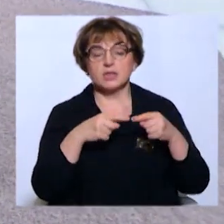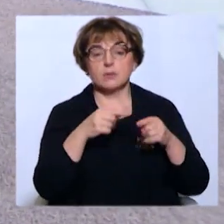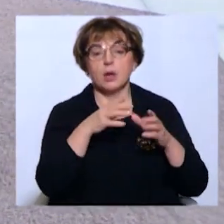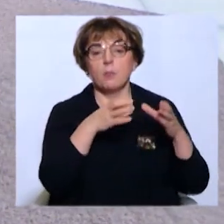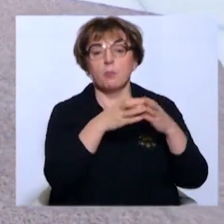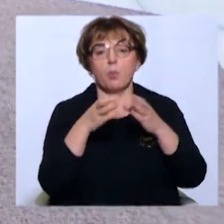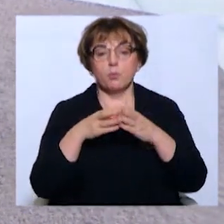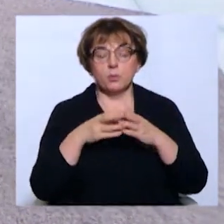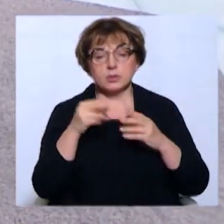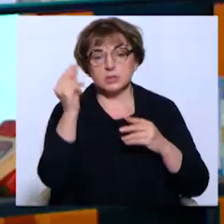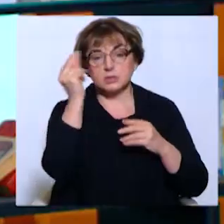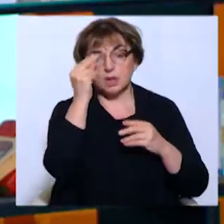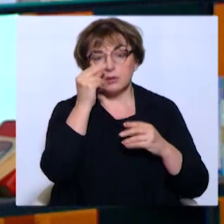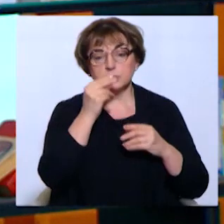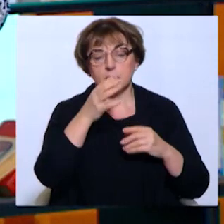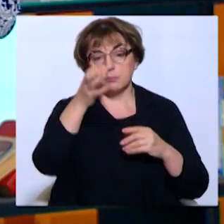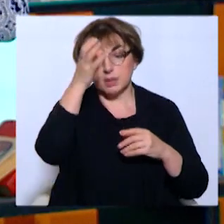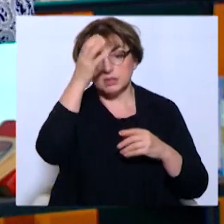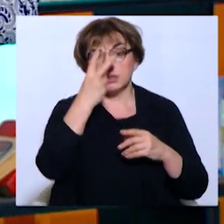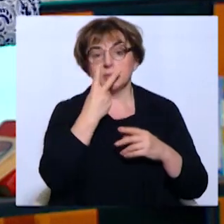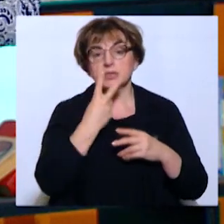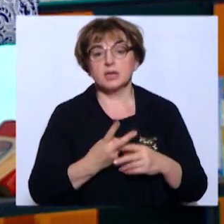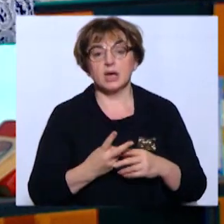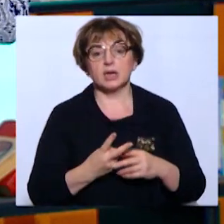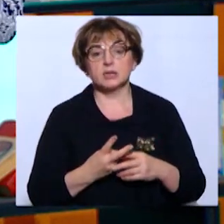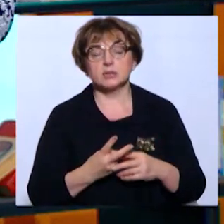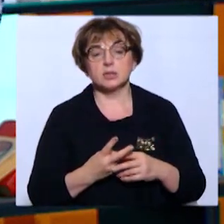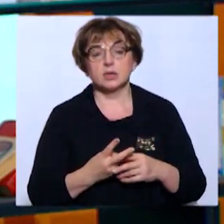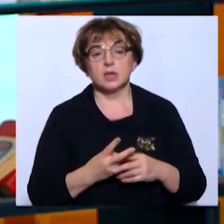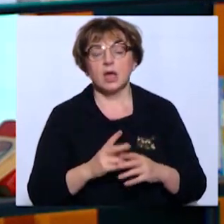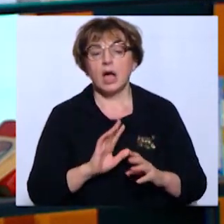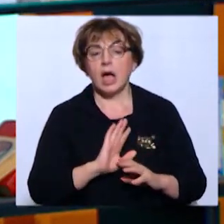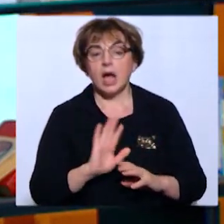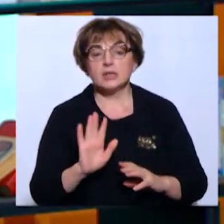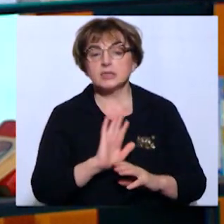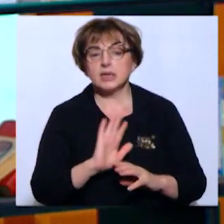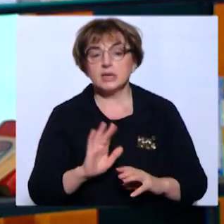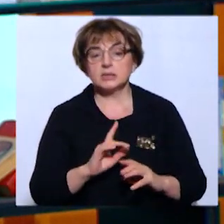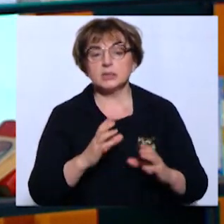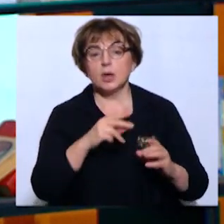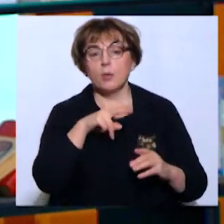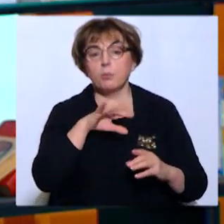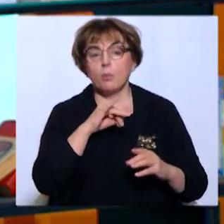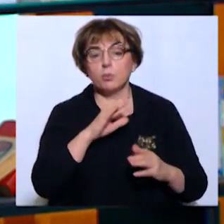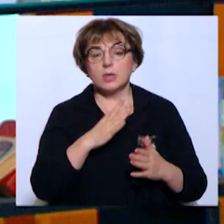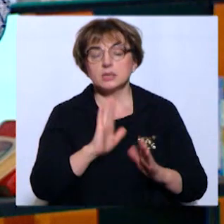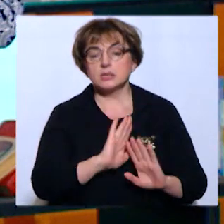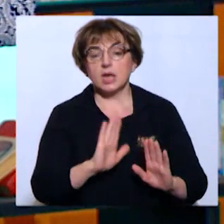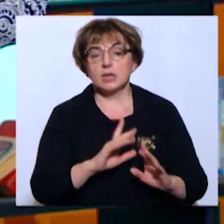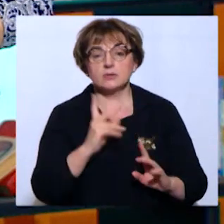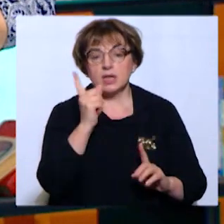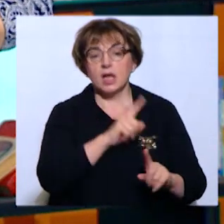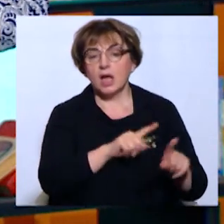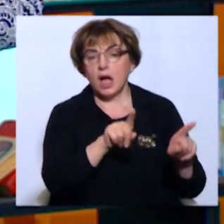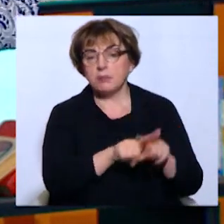შესწავლისას მეცნიერებმა ნახეს, რომ არც ერთი პოპულაციას არ აქვს ერთი